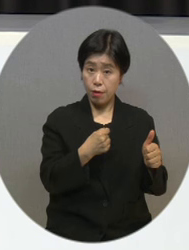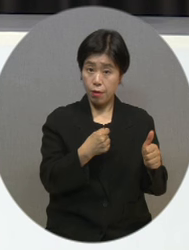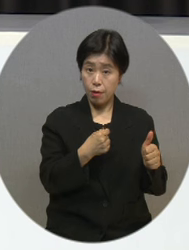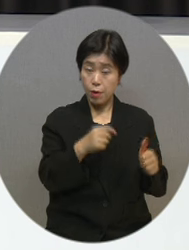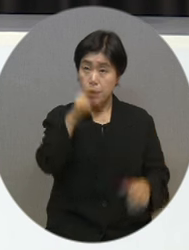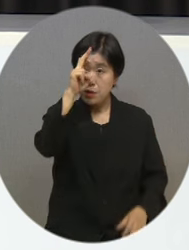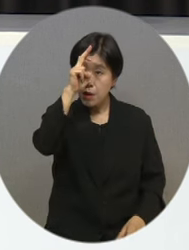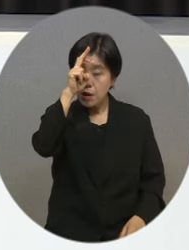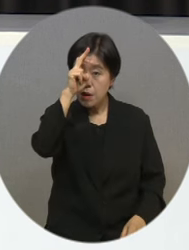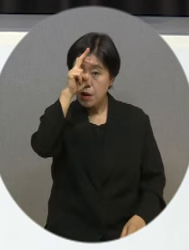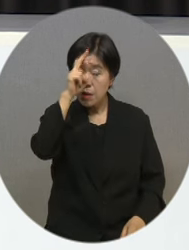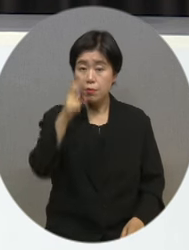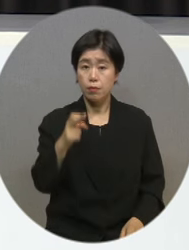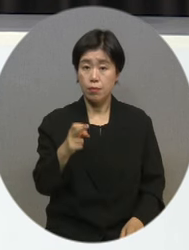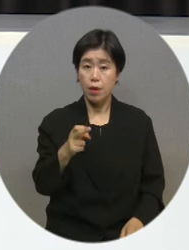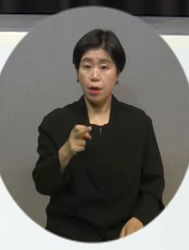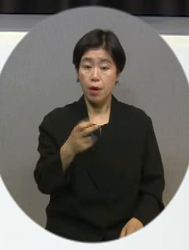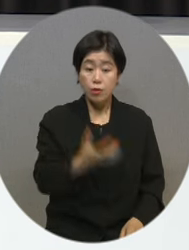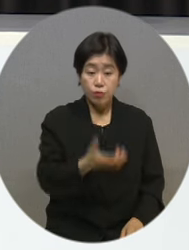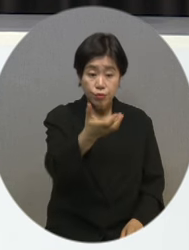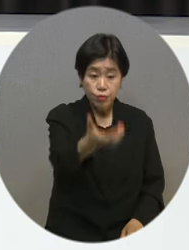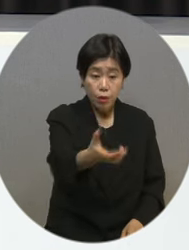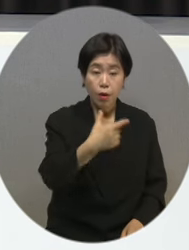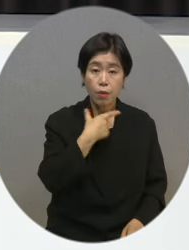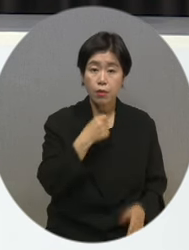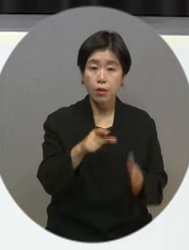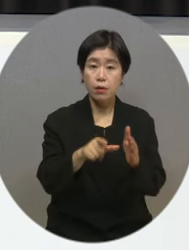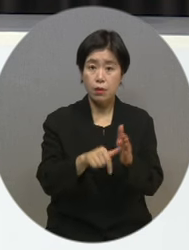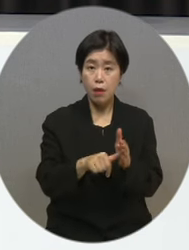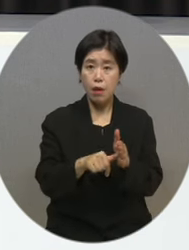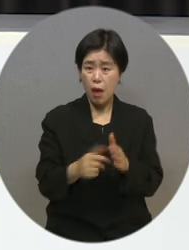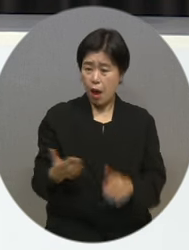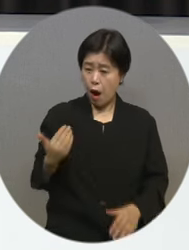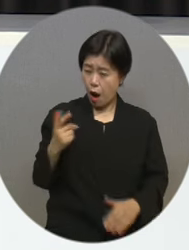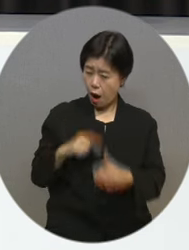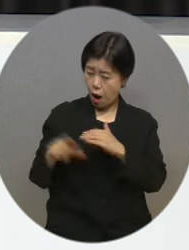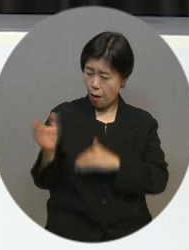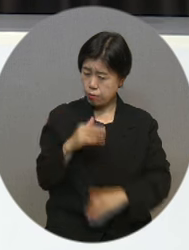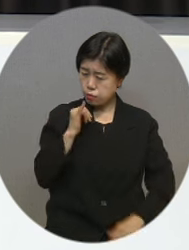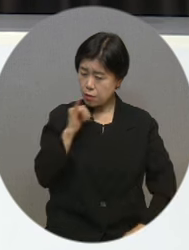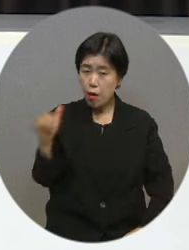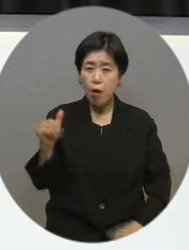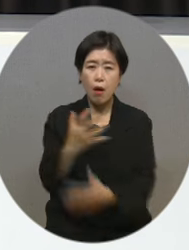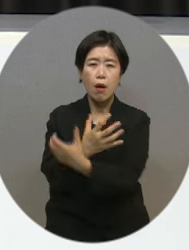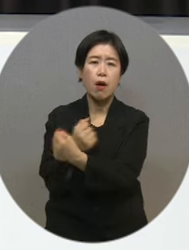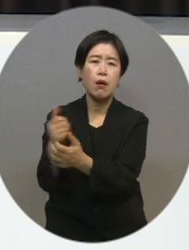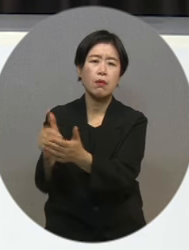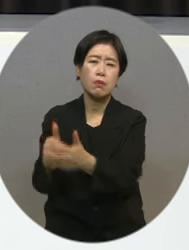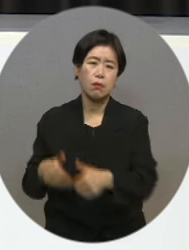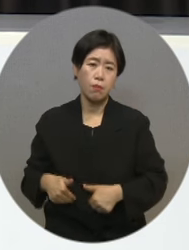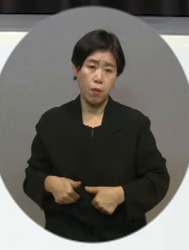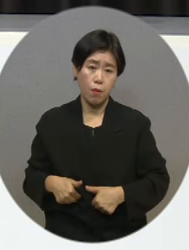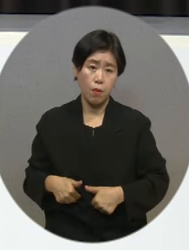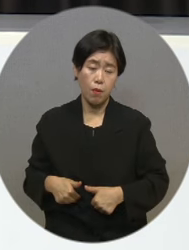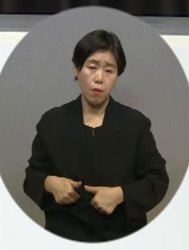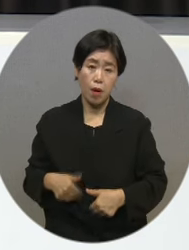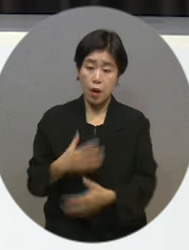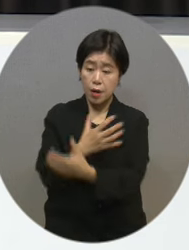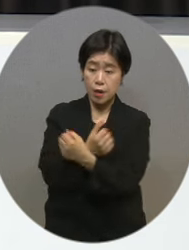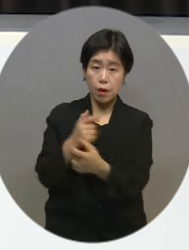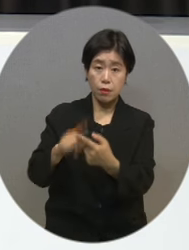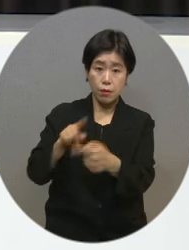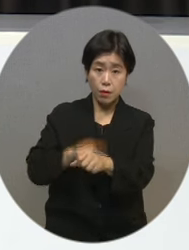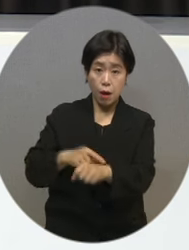돼요. 아이고. 12시까지 가려면. 그래서 그래도 그 약속 시간을 지킬 수 있을지 없을지는 그날의